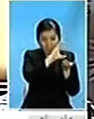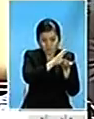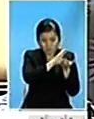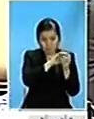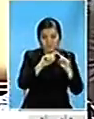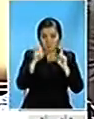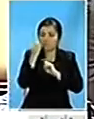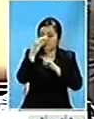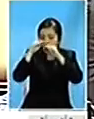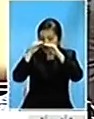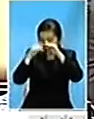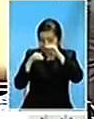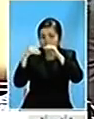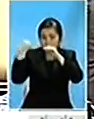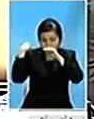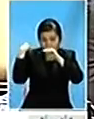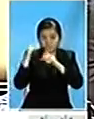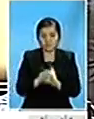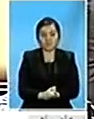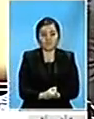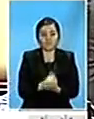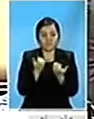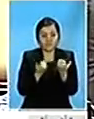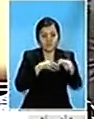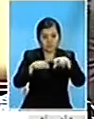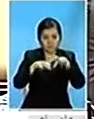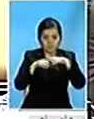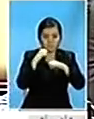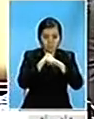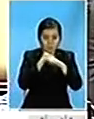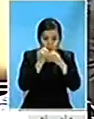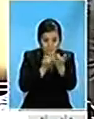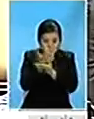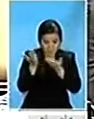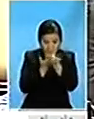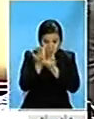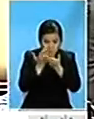ดลงอย่างมีนัยสำคัญเพราะว่าเราได้ดำเนินการให้มีการพิจารณาผ่าน